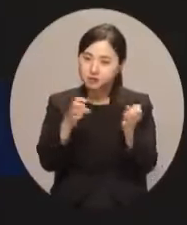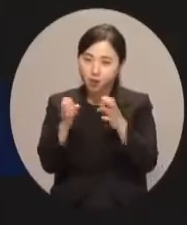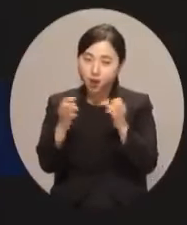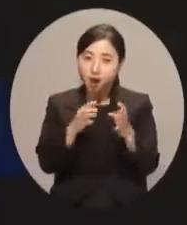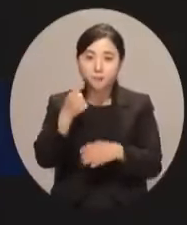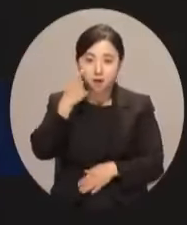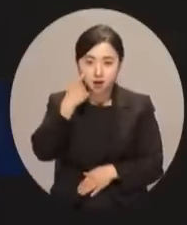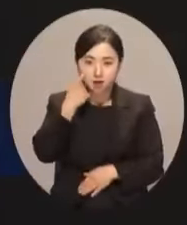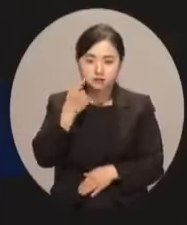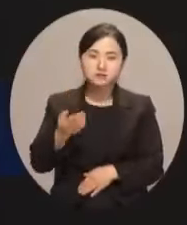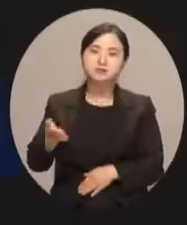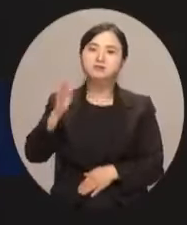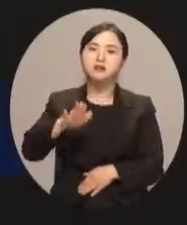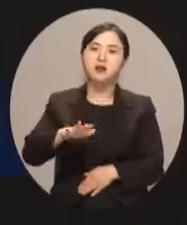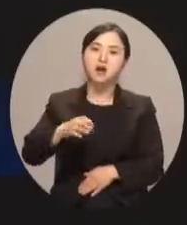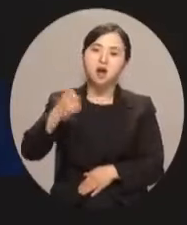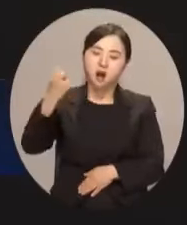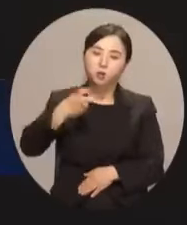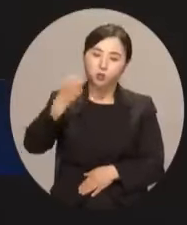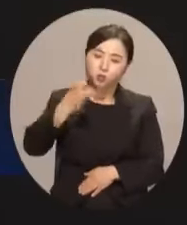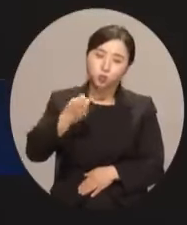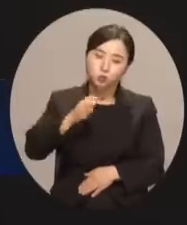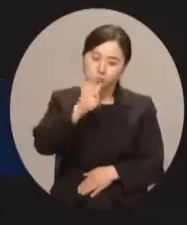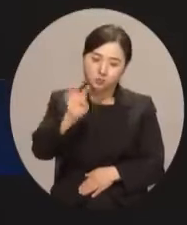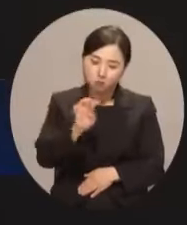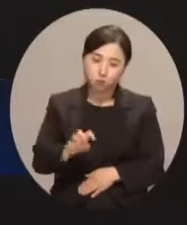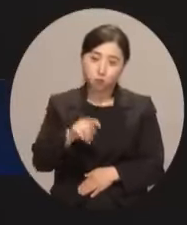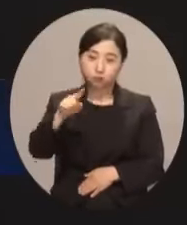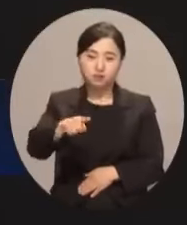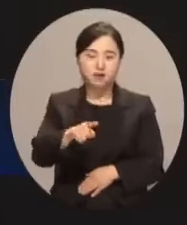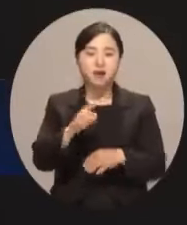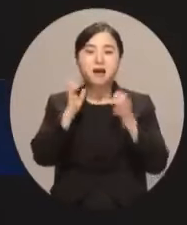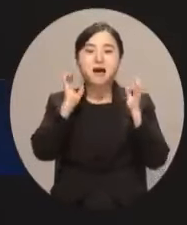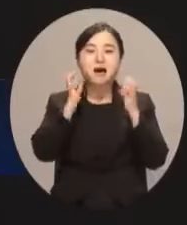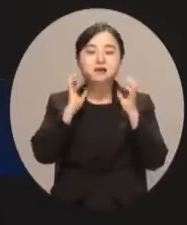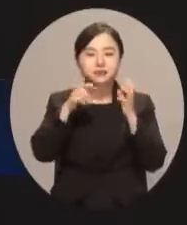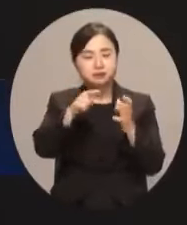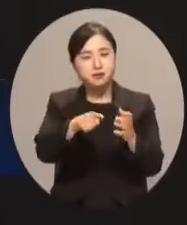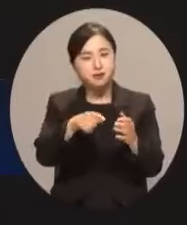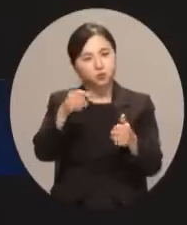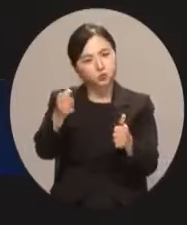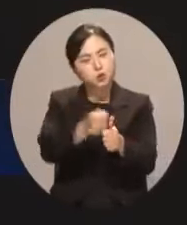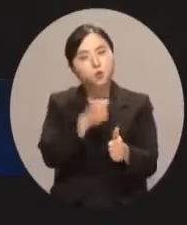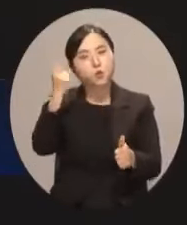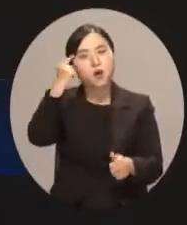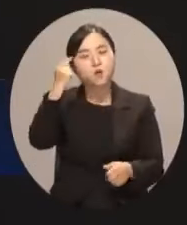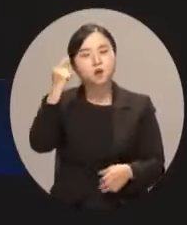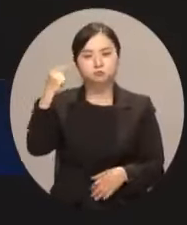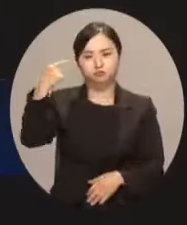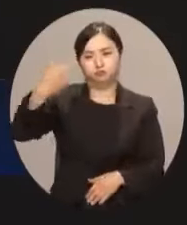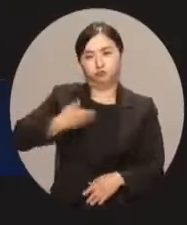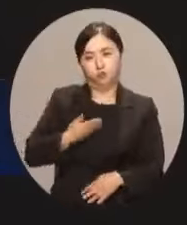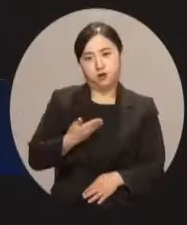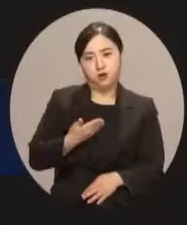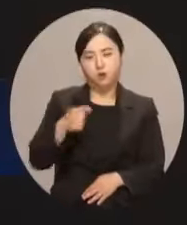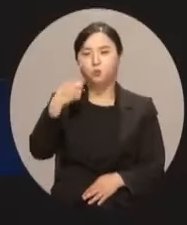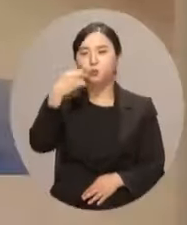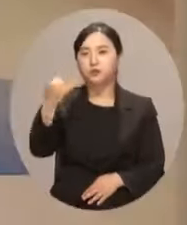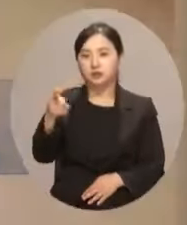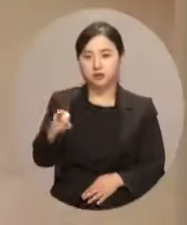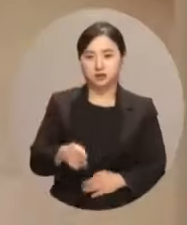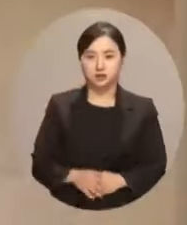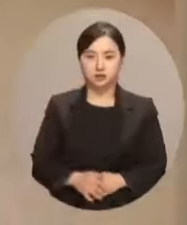했으나 항상 반복되는 말이죠. 왜 때렸어요? 왜 애를 보냈어요? 이제 그렇게 말씀을 하세요,